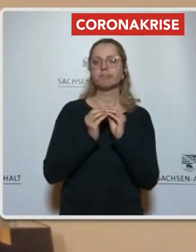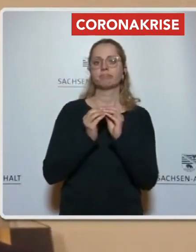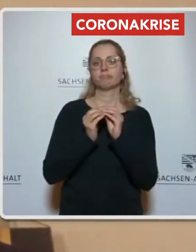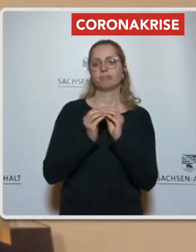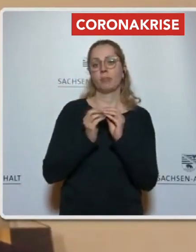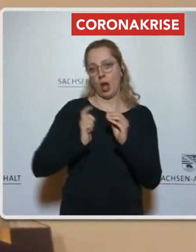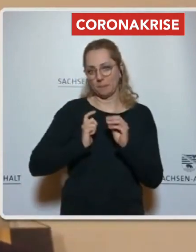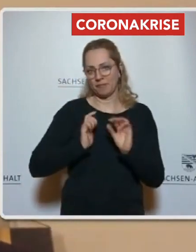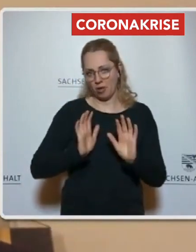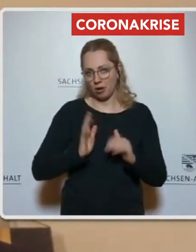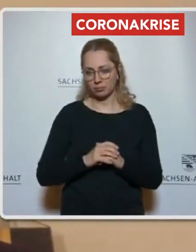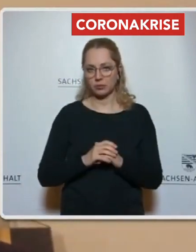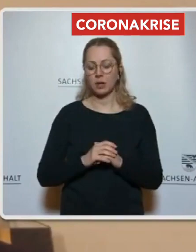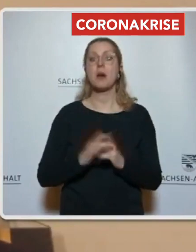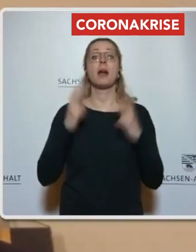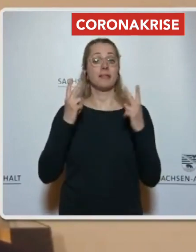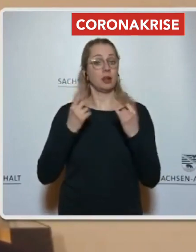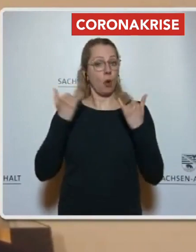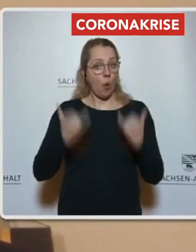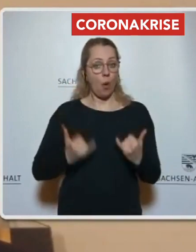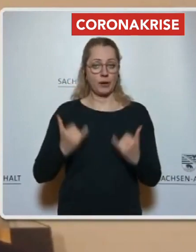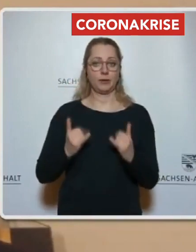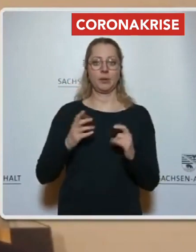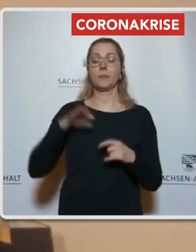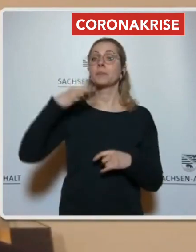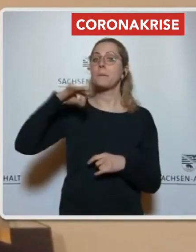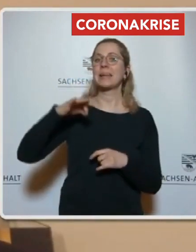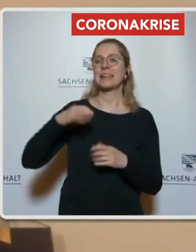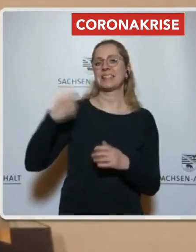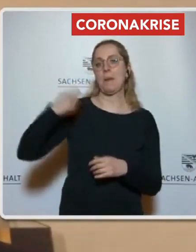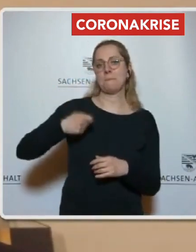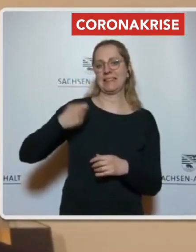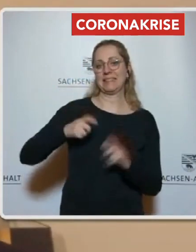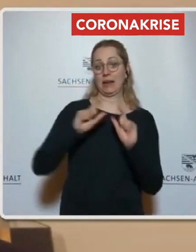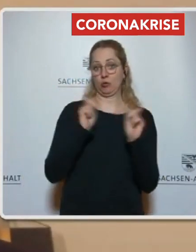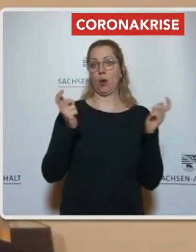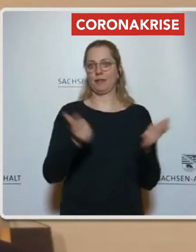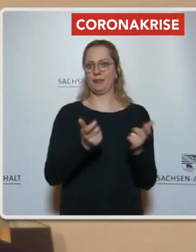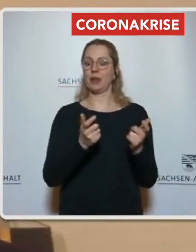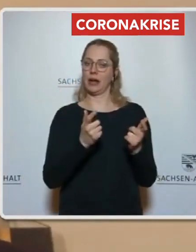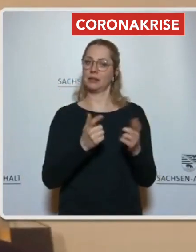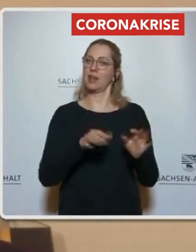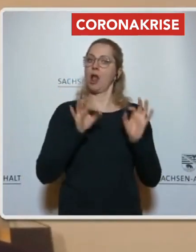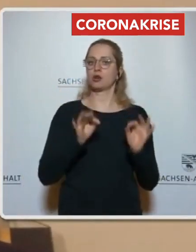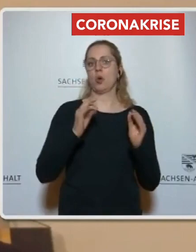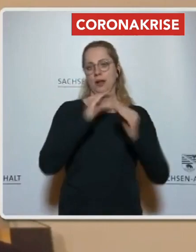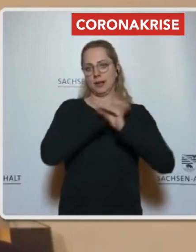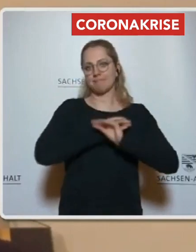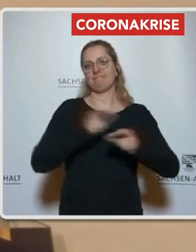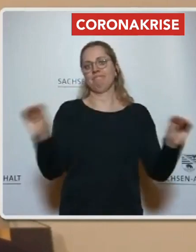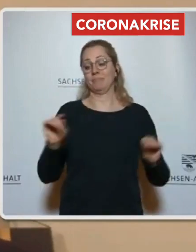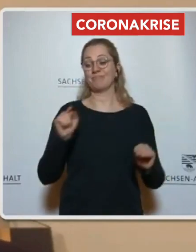Wichtig ist das politische Zeichen heute aus der Ministerpräsidentenkonferenz, dass wir wissen, dass diese